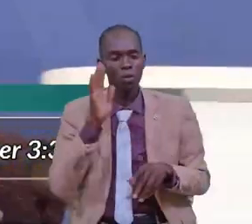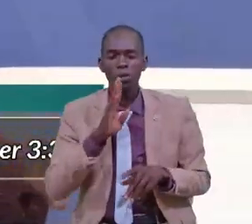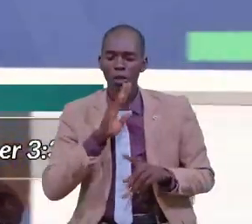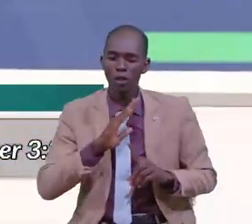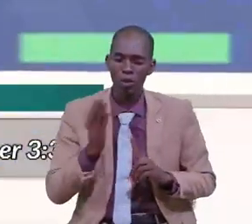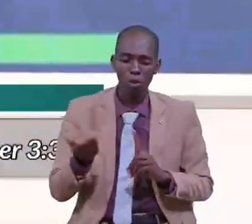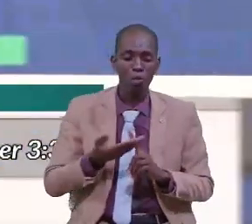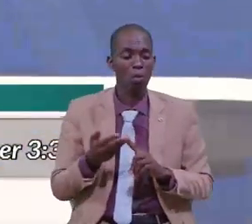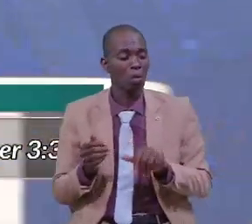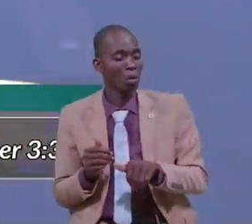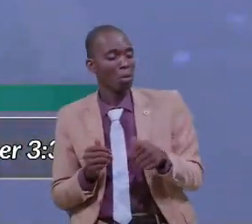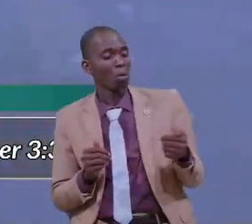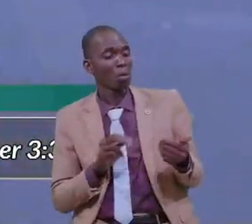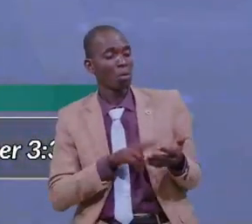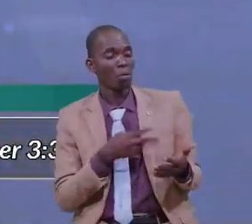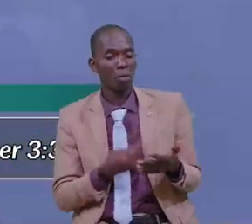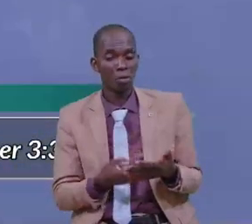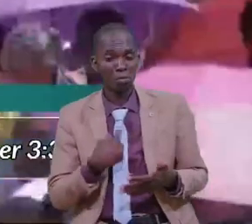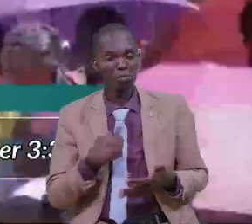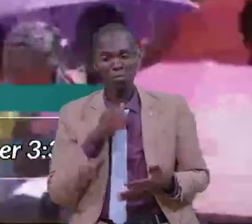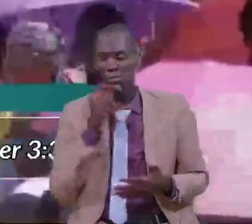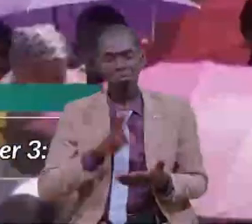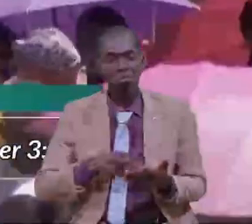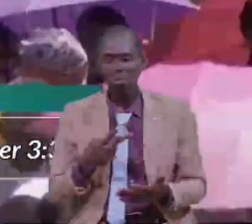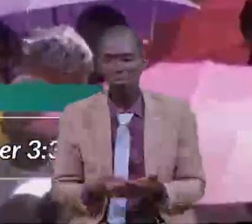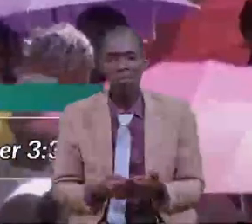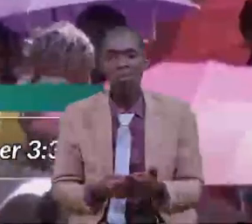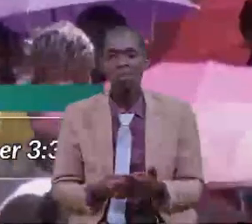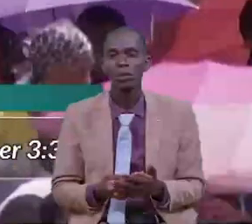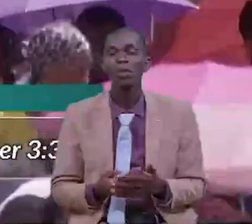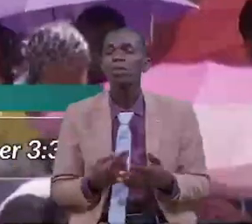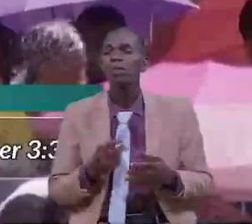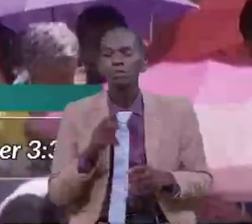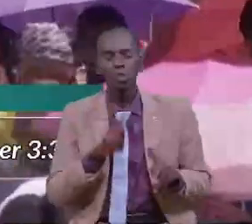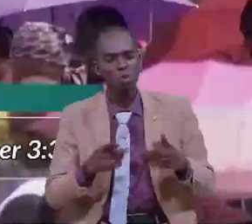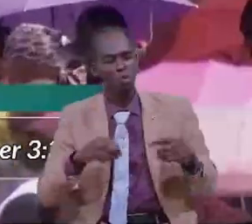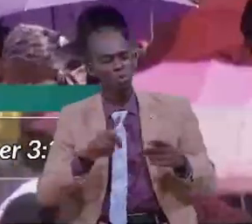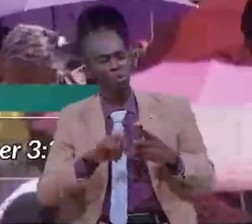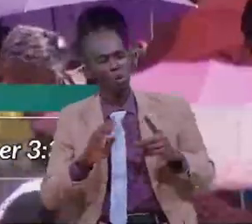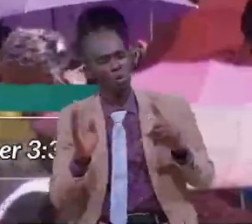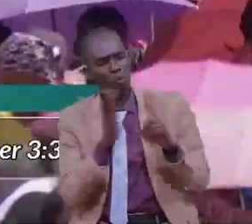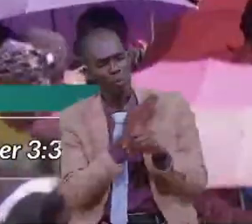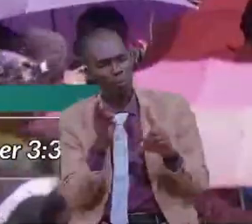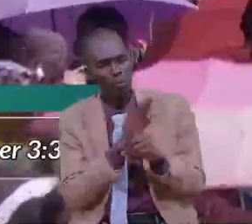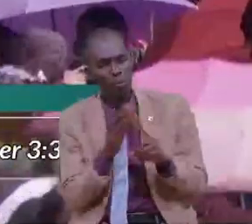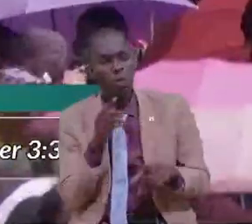conviction. Les autres fléchissent, mais ils ne fléchissent jamais. Ils essaient de le